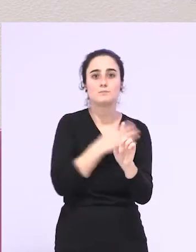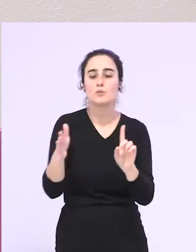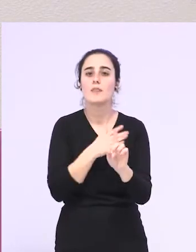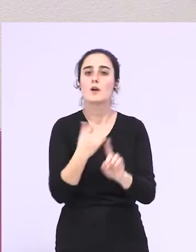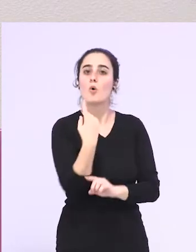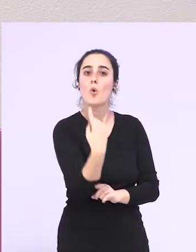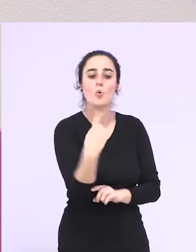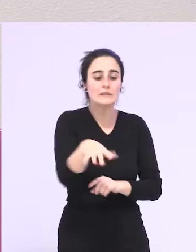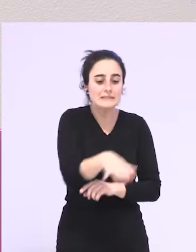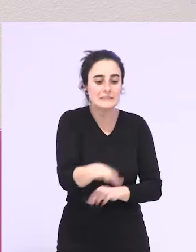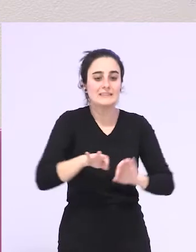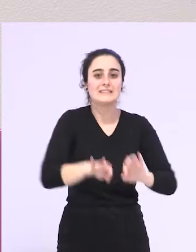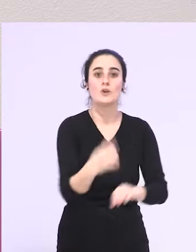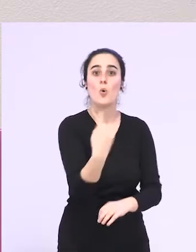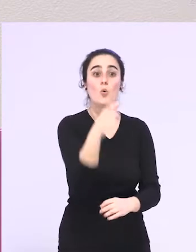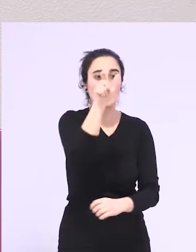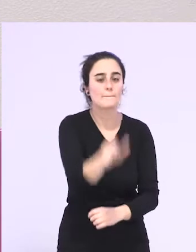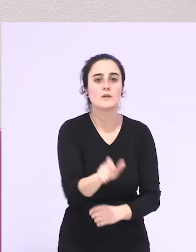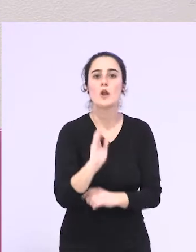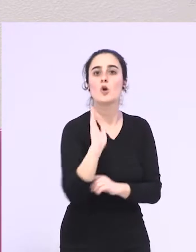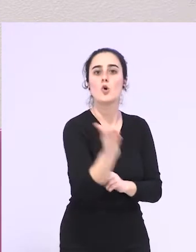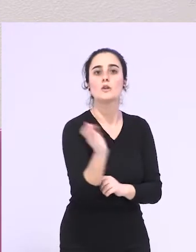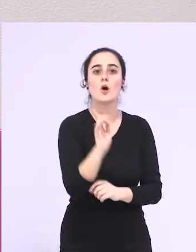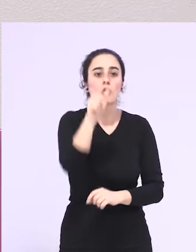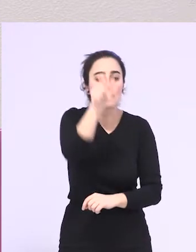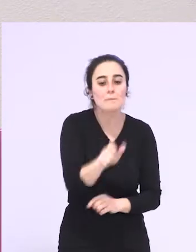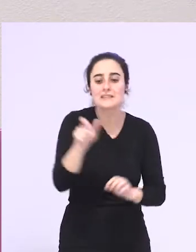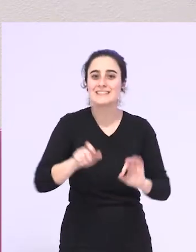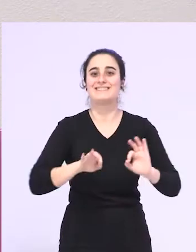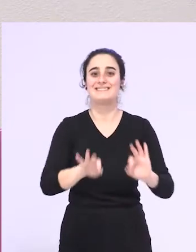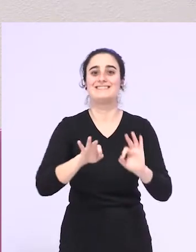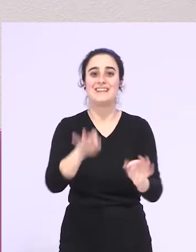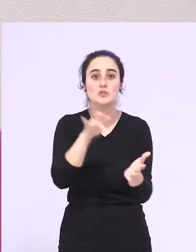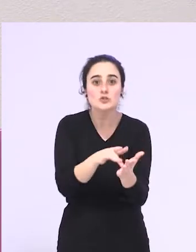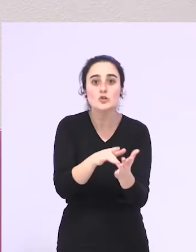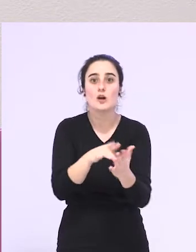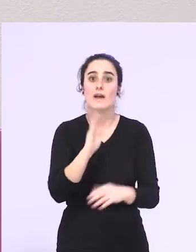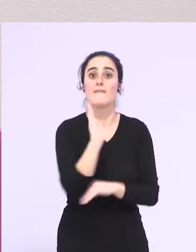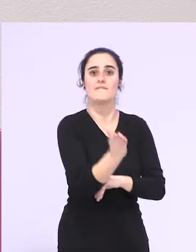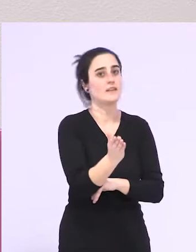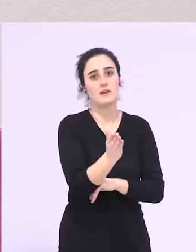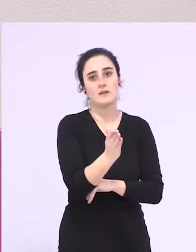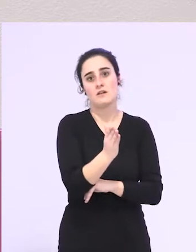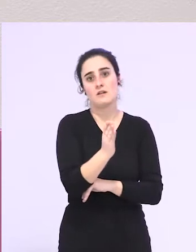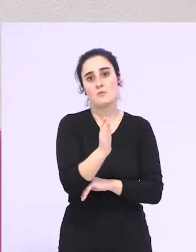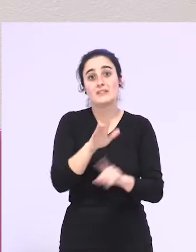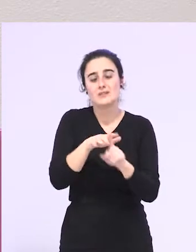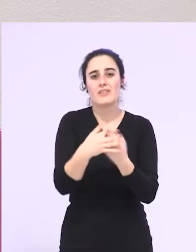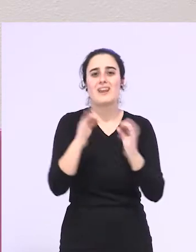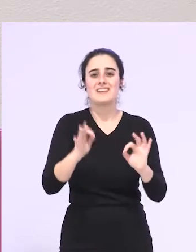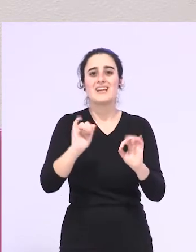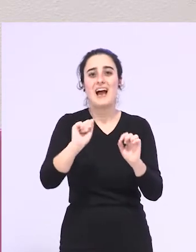batean pertsona baten kontra edo pertsona zehatz batzuk inplikatuta duela gertatzen den eraso fisiko hori, ez? Nolabait erasoak badauzka